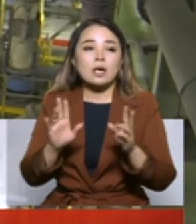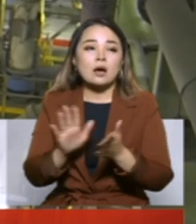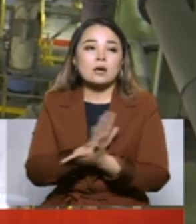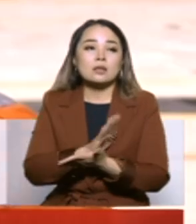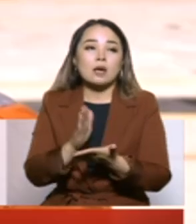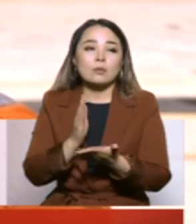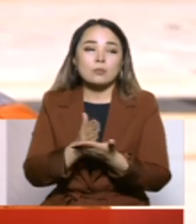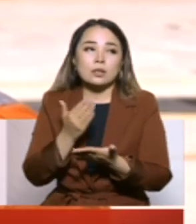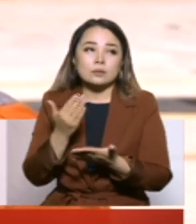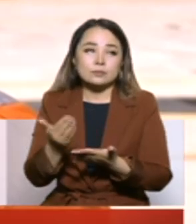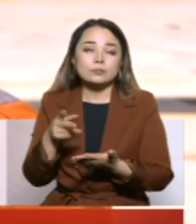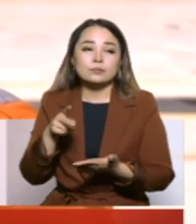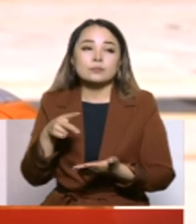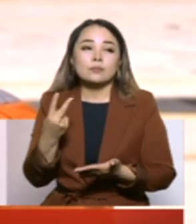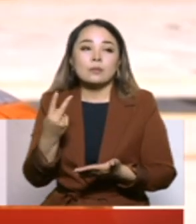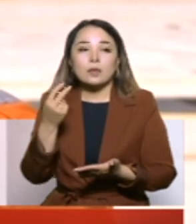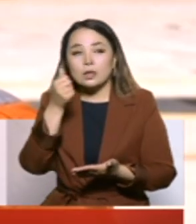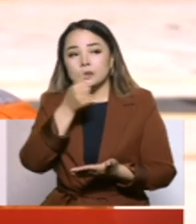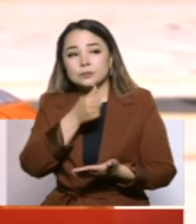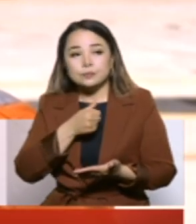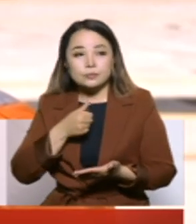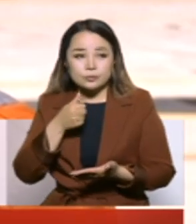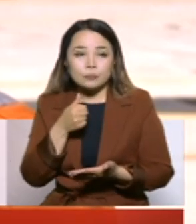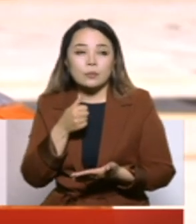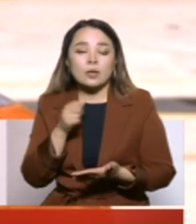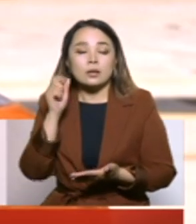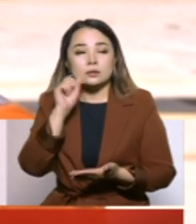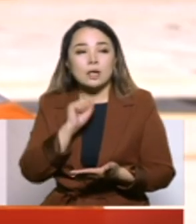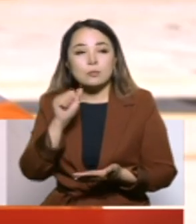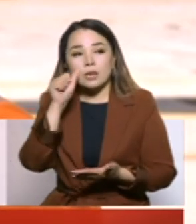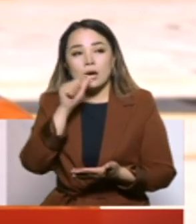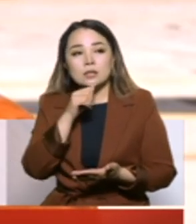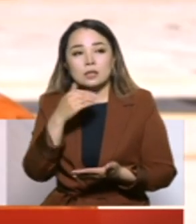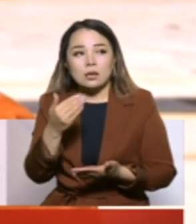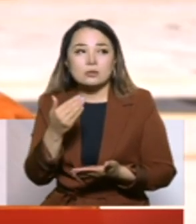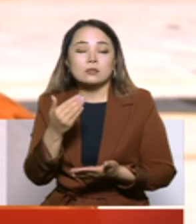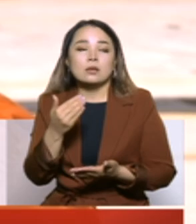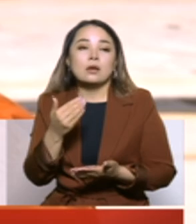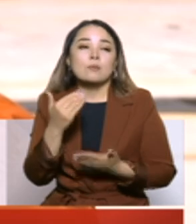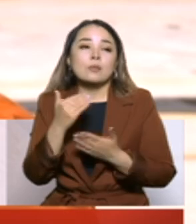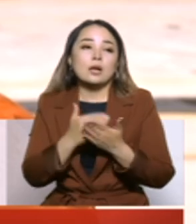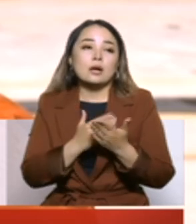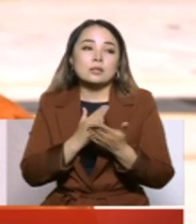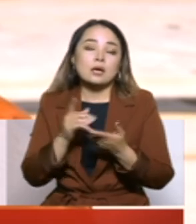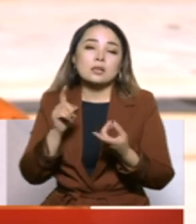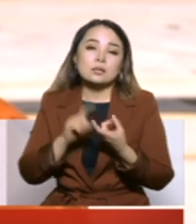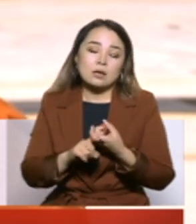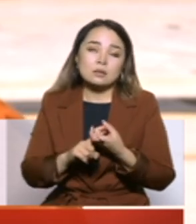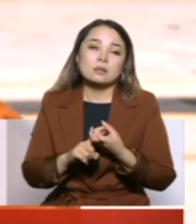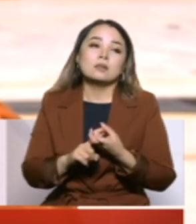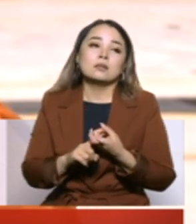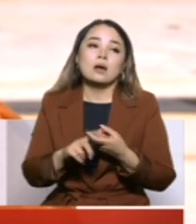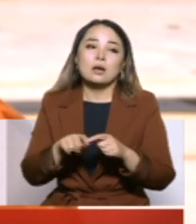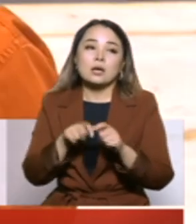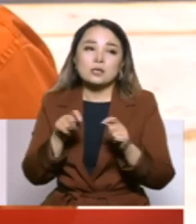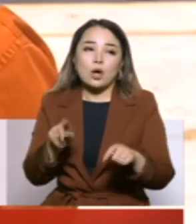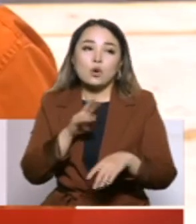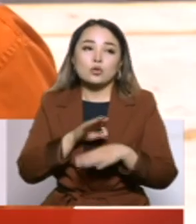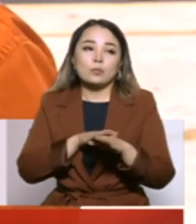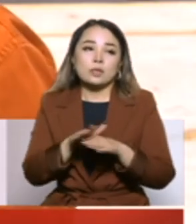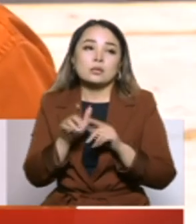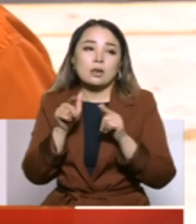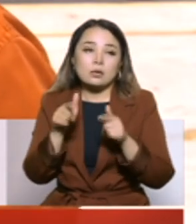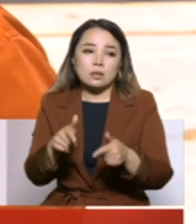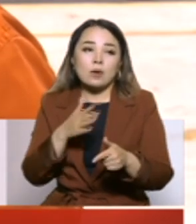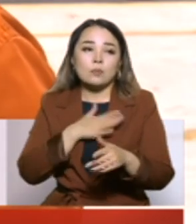бар. 2022 жылдың тамыз айында болған, мен тағылымгер программасы бойынша осы Казминералсқа жұмысқа түстім. Мен